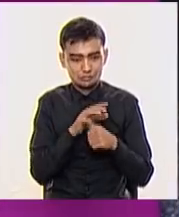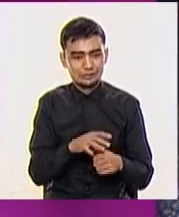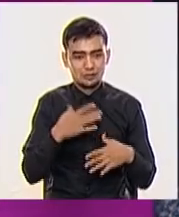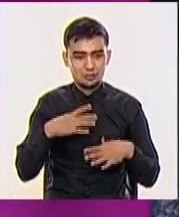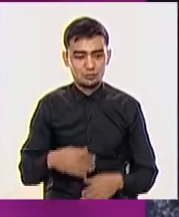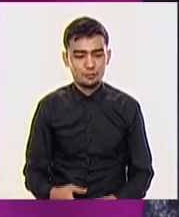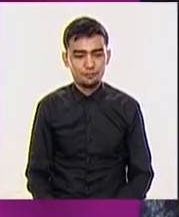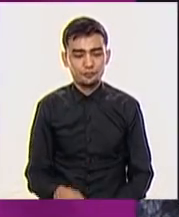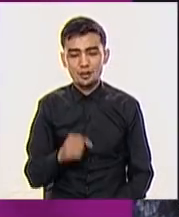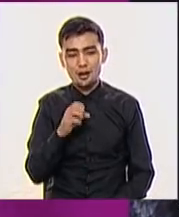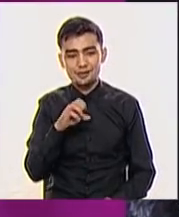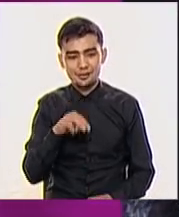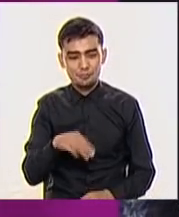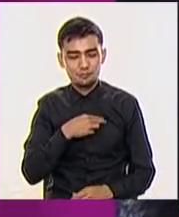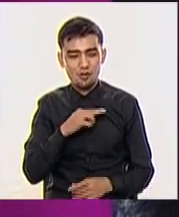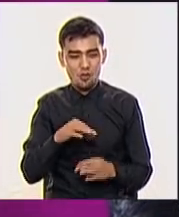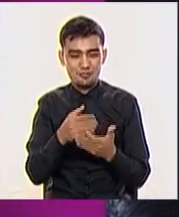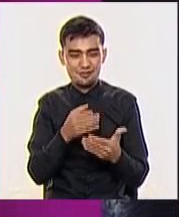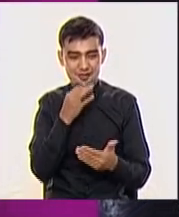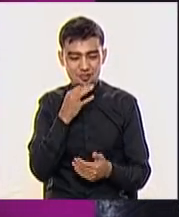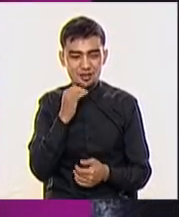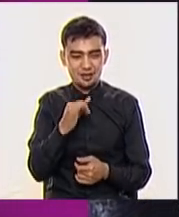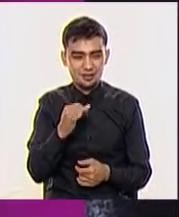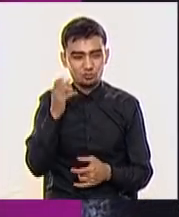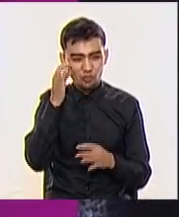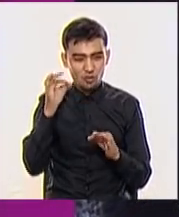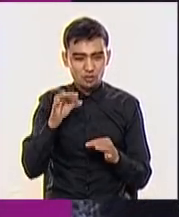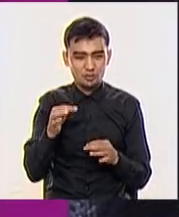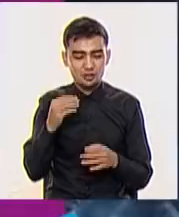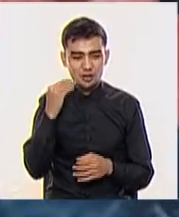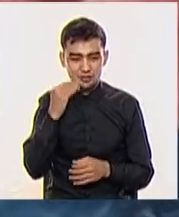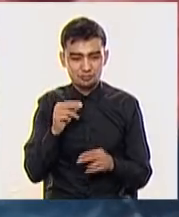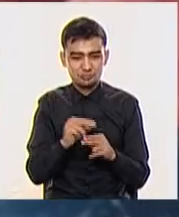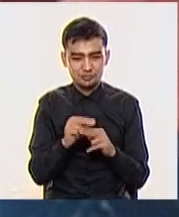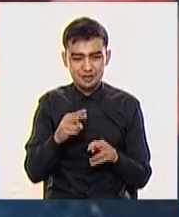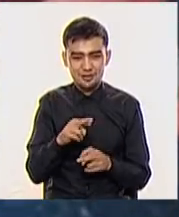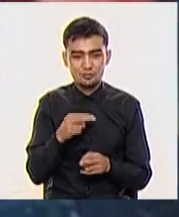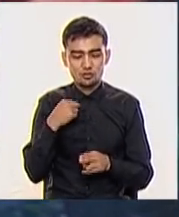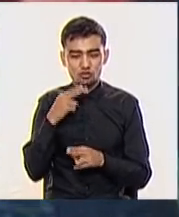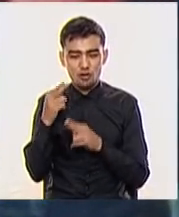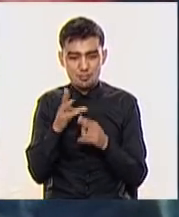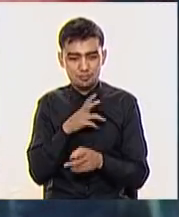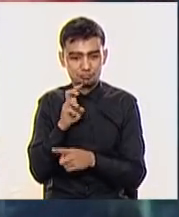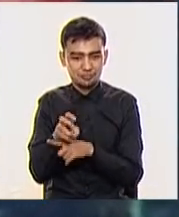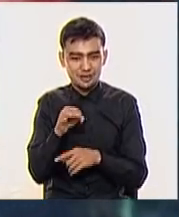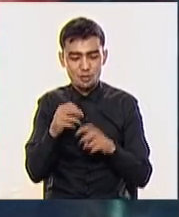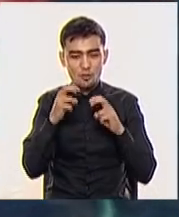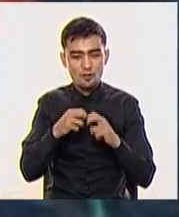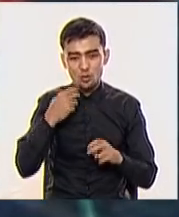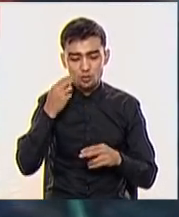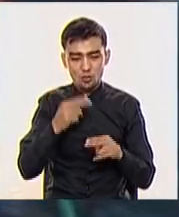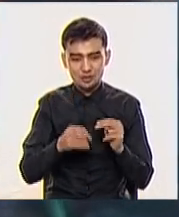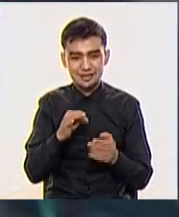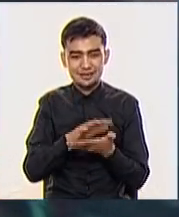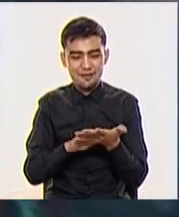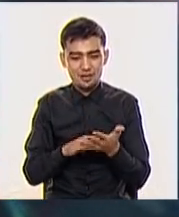жоқпын. Әсем Нұрғалиева қайтыс болмас бұрын білім саласында сапаны қамтамасыз ету департаментіне шағымданып барған екен. Тексерістен кейін